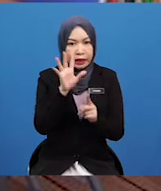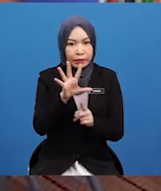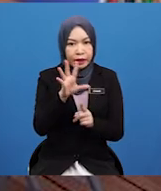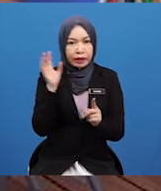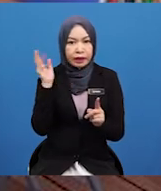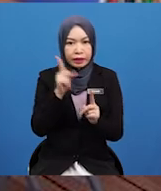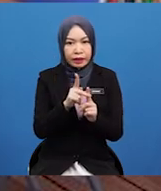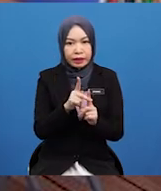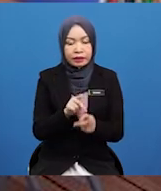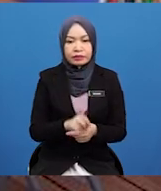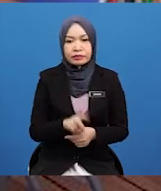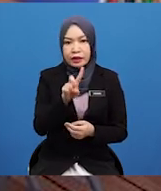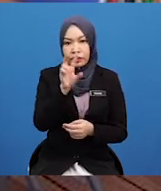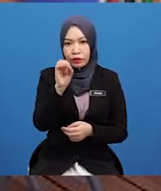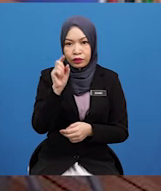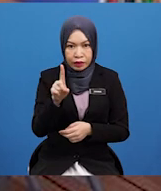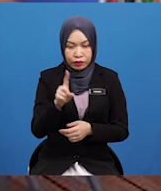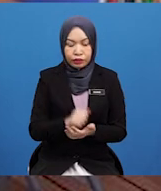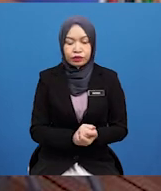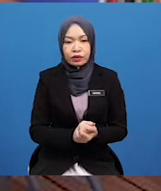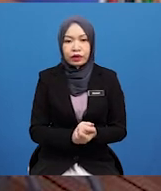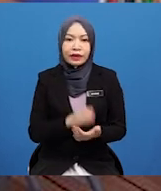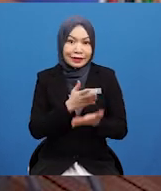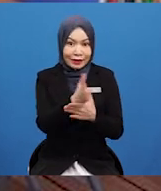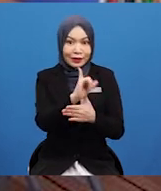Seterusnya, cikgu akan menggolongkan kata bilangan,